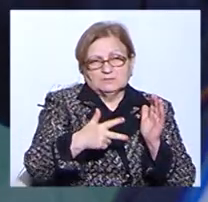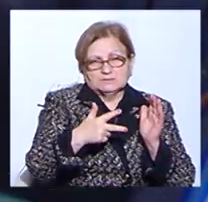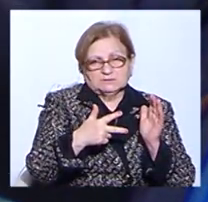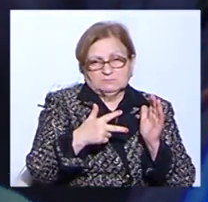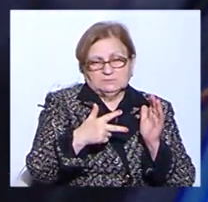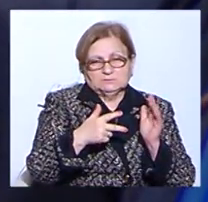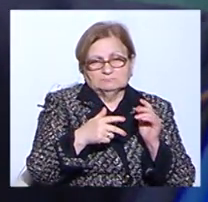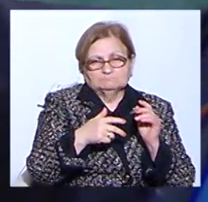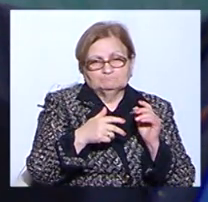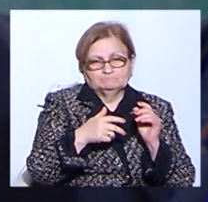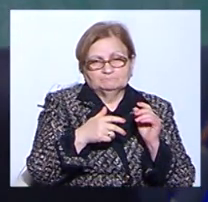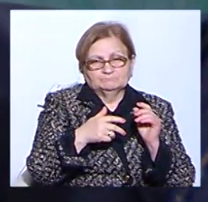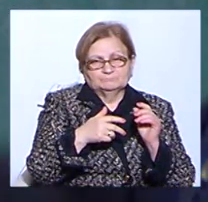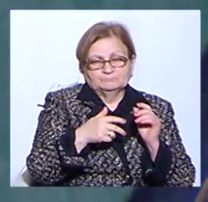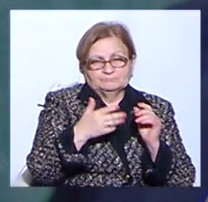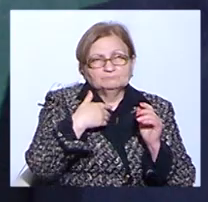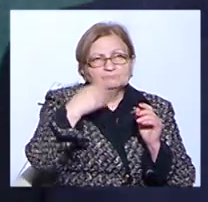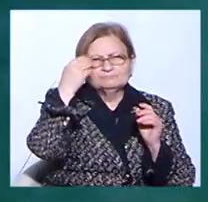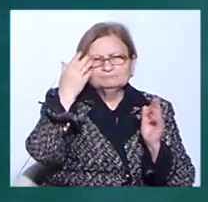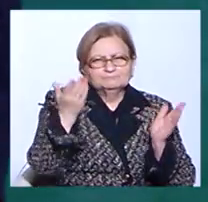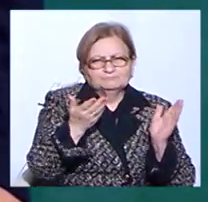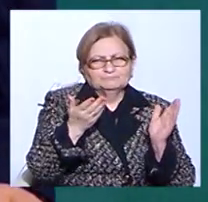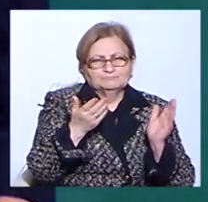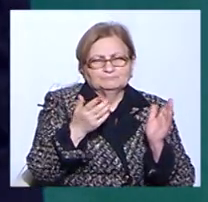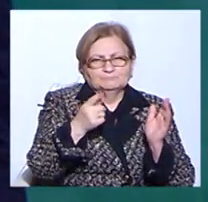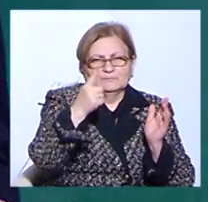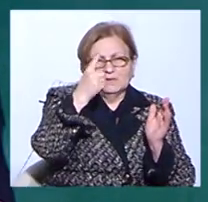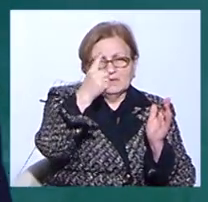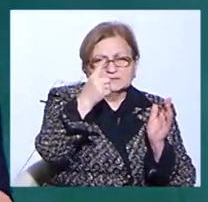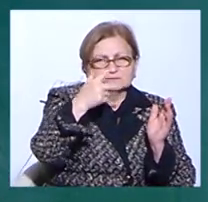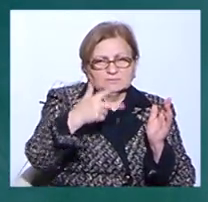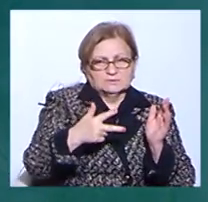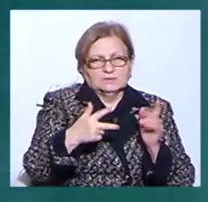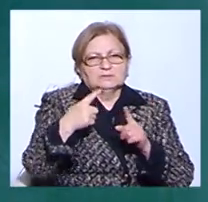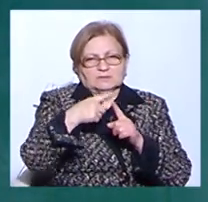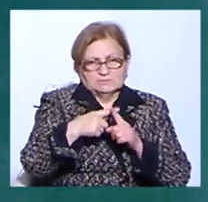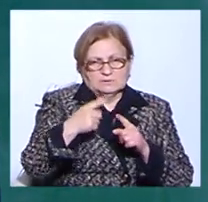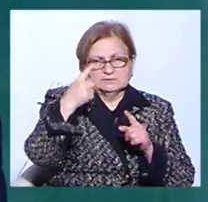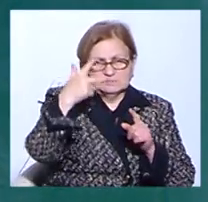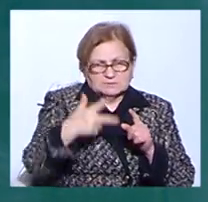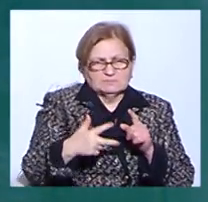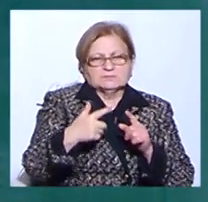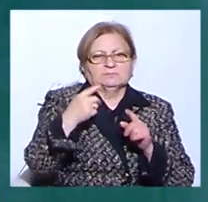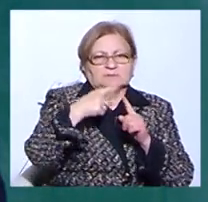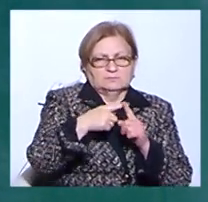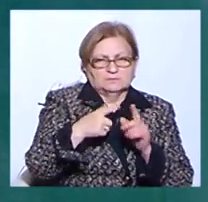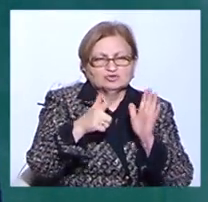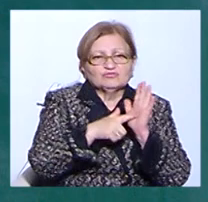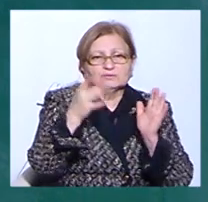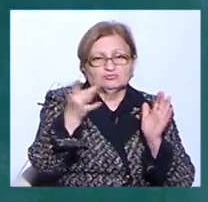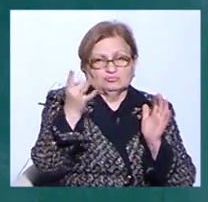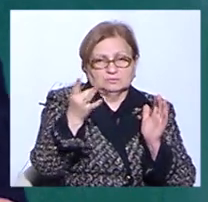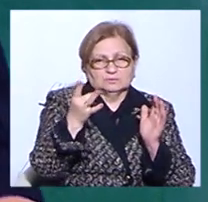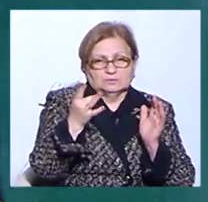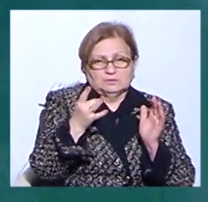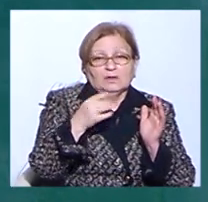ნიშნავს? როგორ წარმომიდგენია, 7 მესამედია 1 მესამედს, დამატებული 1 მესამედი, დამატებული 1 მესამედი 7 ჯერ. აი